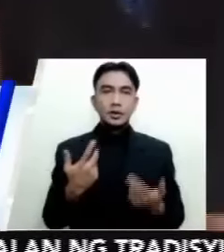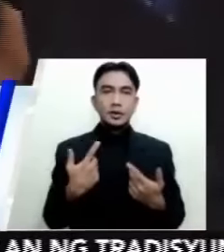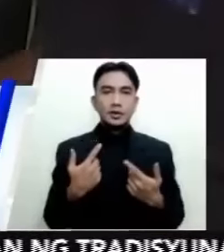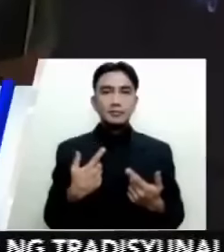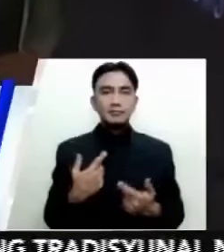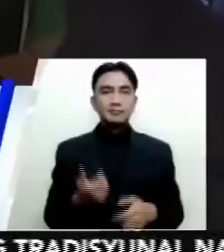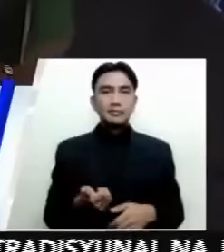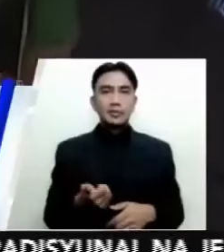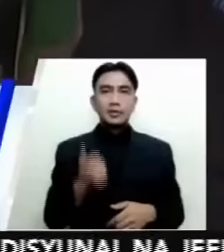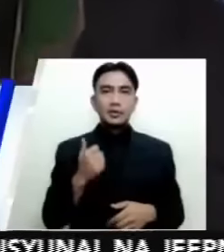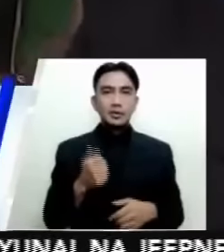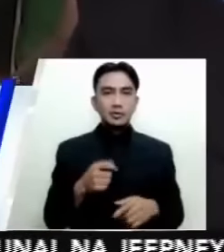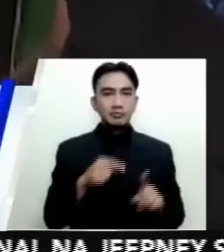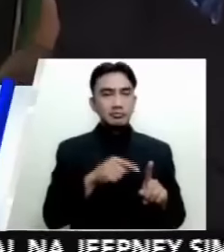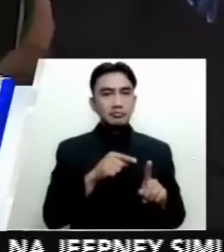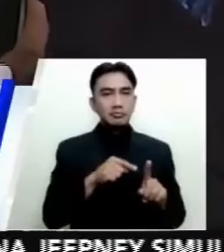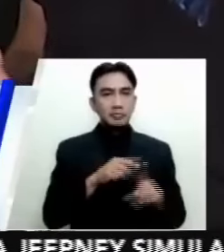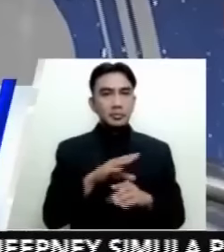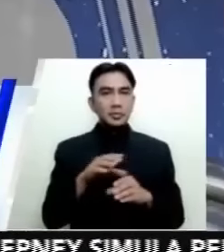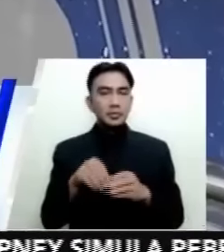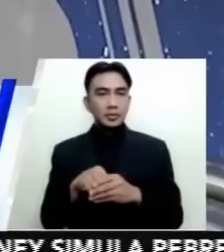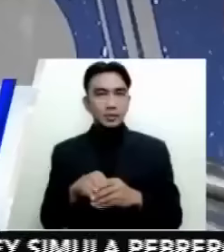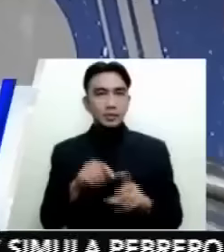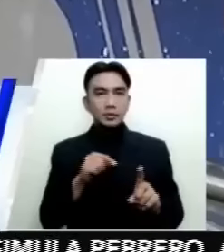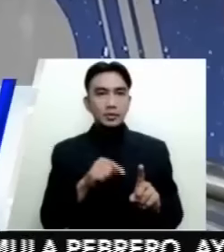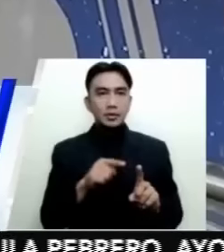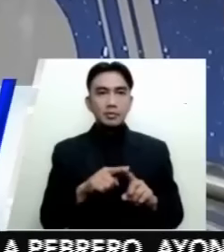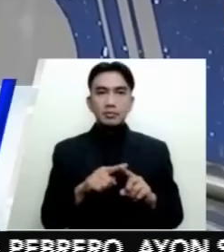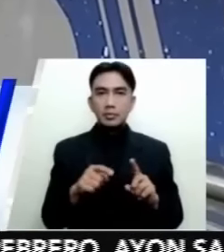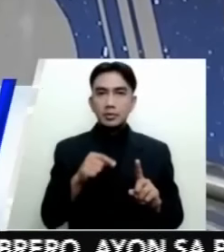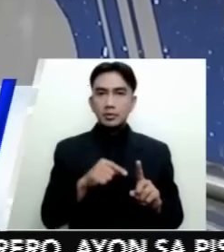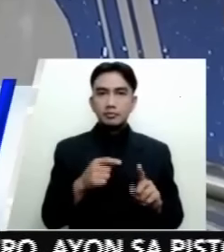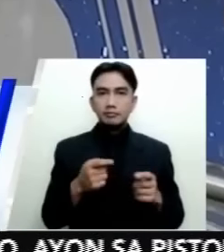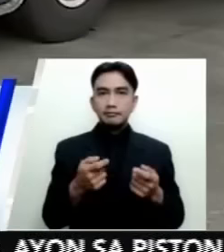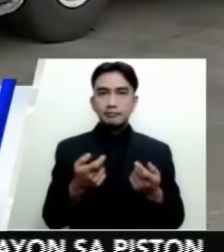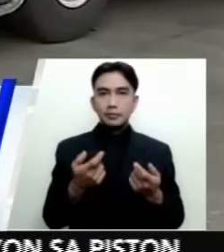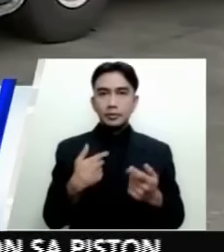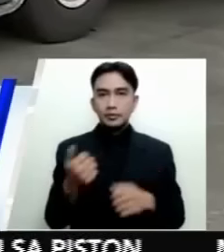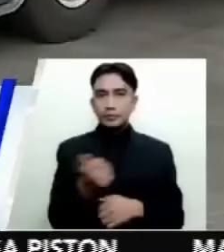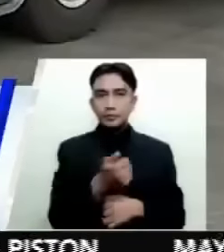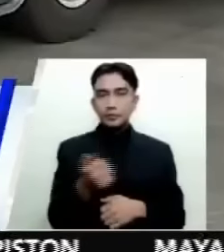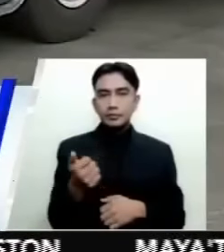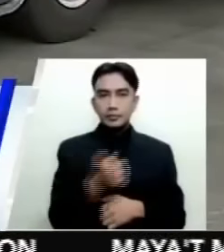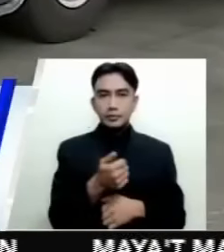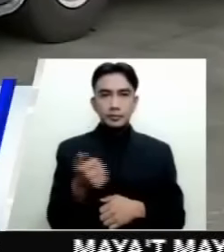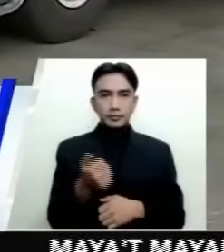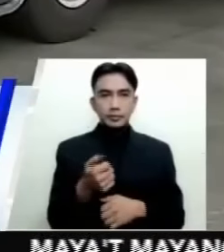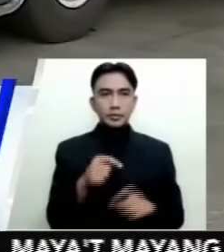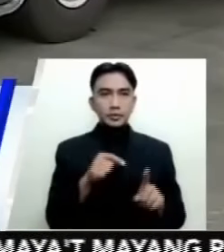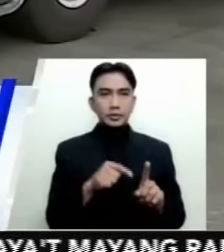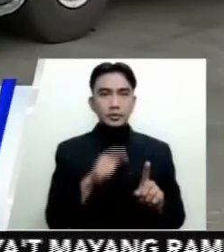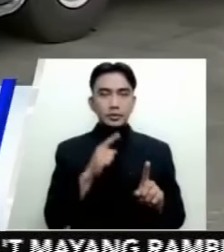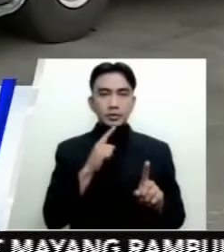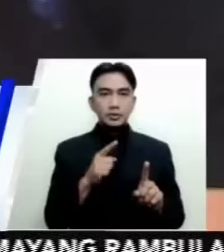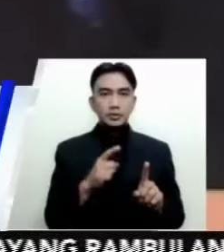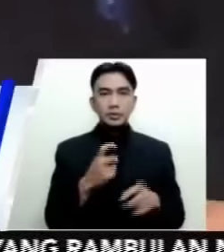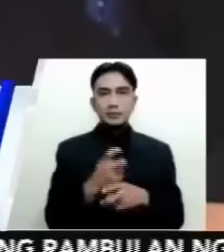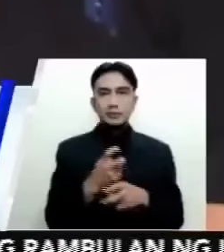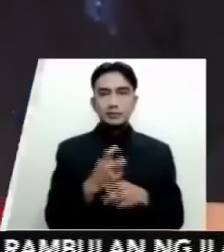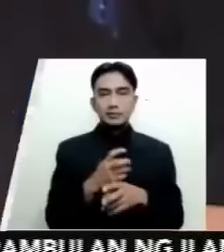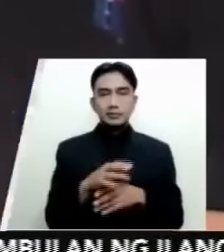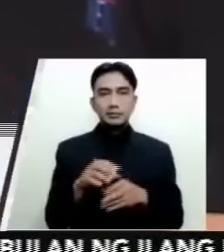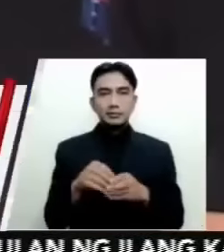December 31, 2023 deadline si Efren na bumabiyahe sa rutang UP Pantranco. Kaysa naman daw hindi makabiyahe. Makabiyahe man lang